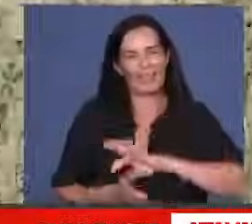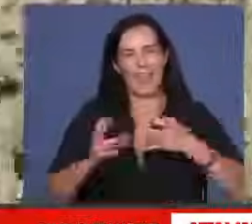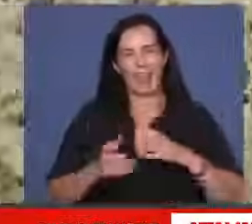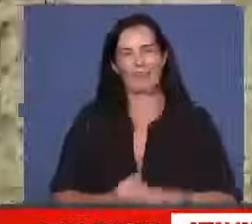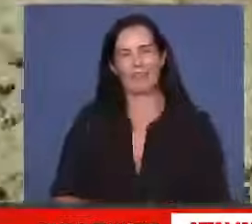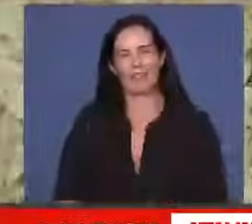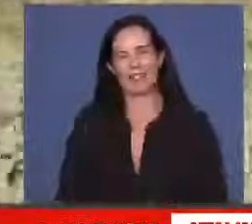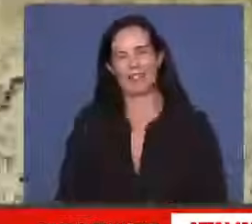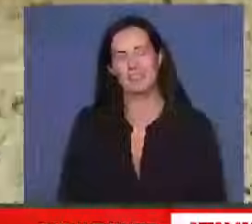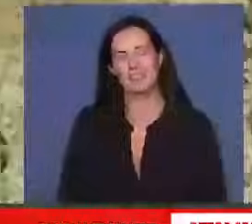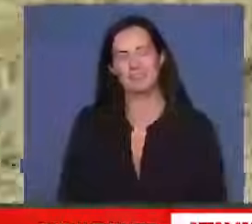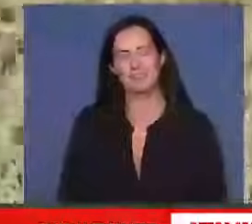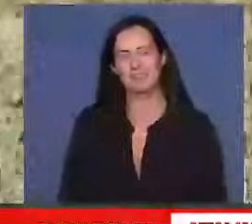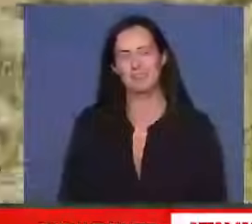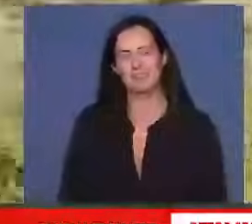קרן.